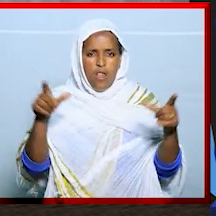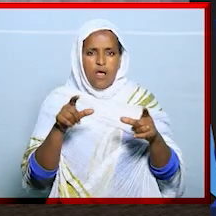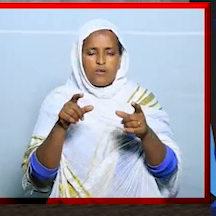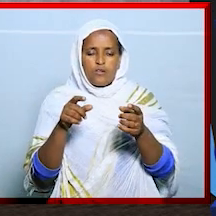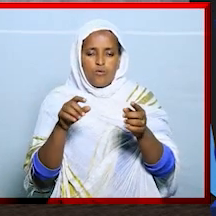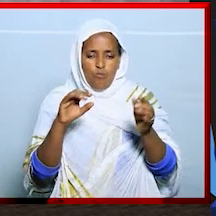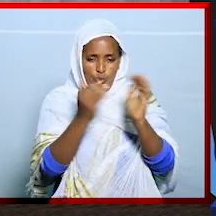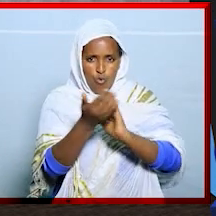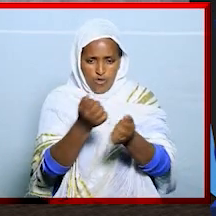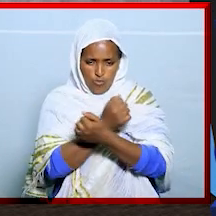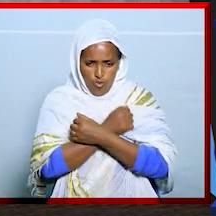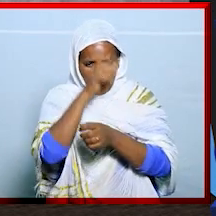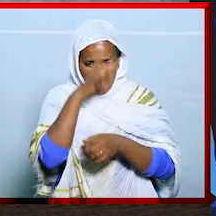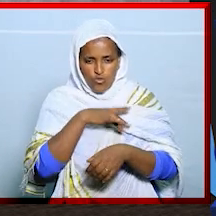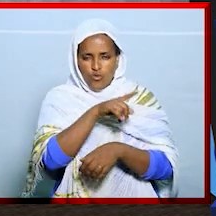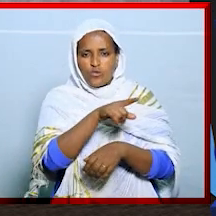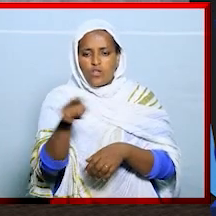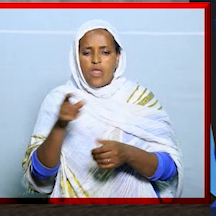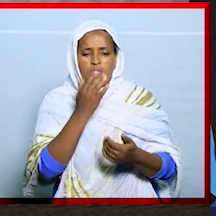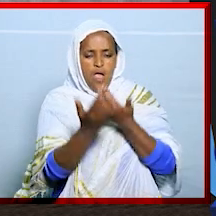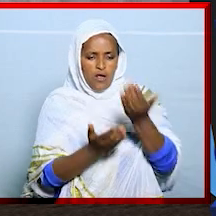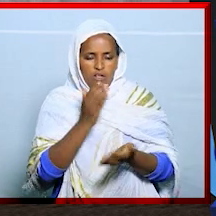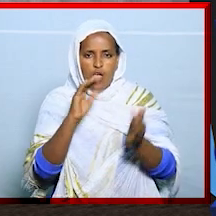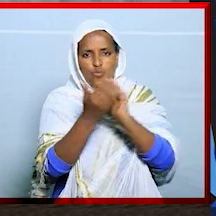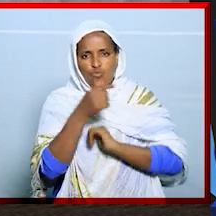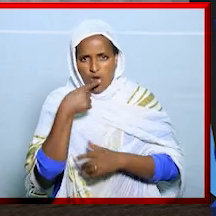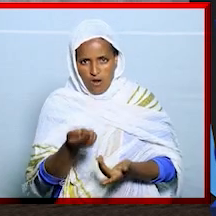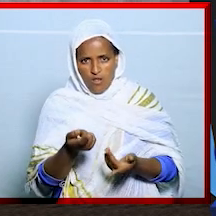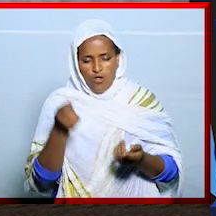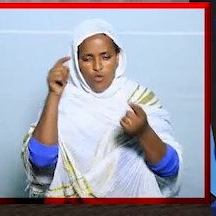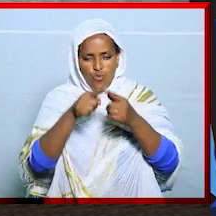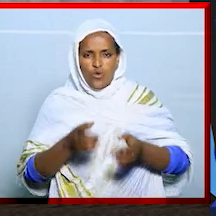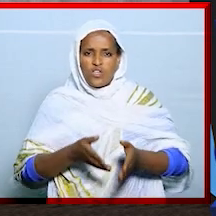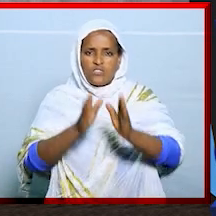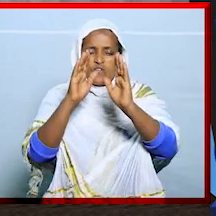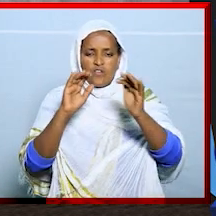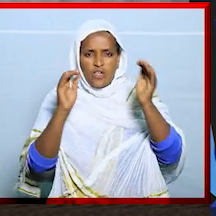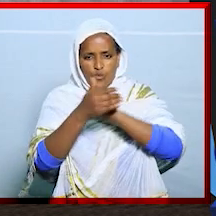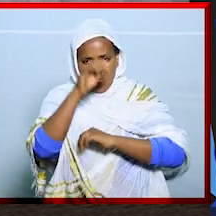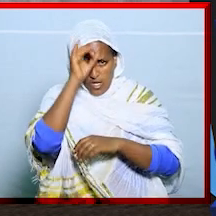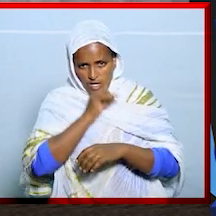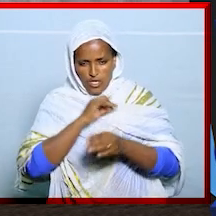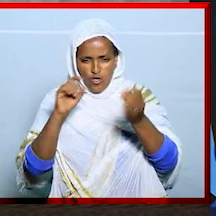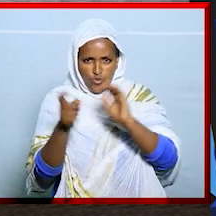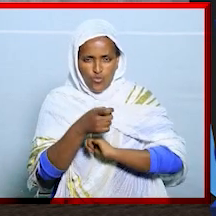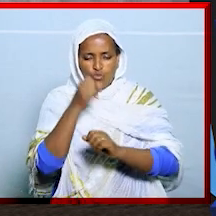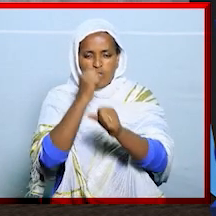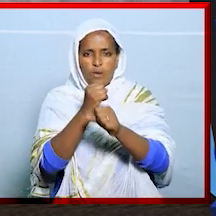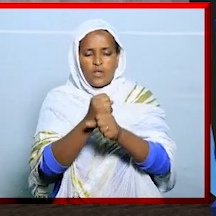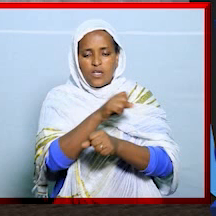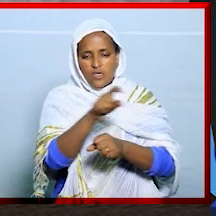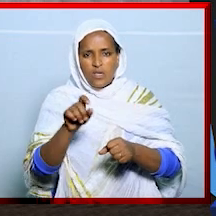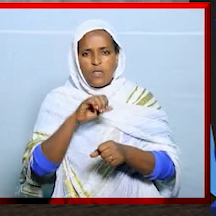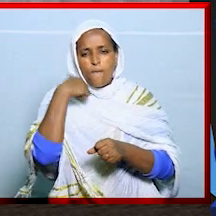ታላቅ መሆን የሚወድ ሰው ካለ እሱ ምን ይሁን አለ? የእናንተ አገልጋይ ይሁን ያለ። ወዘይፈቅድ እምኔክሙ ሊቀ ይኩን ክሙ